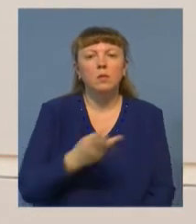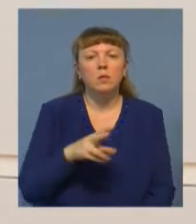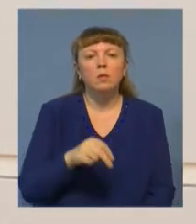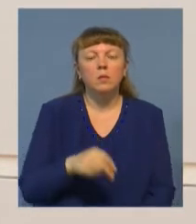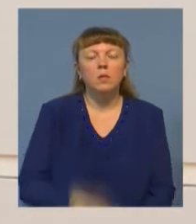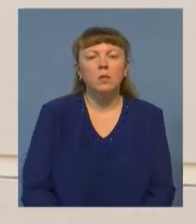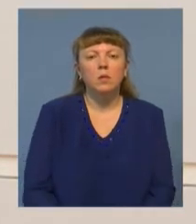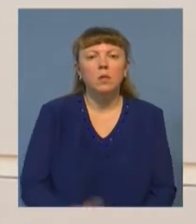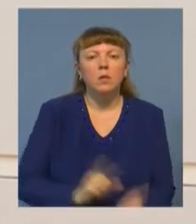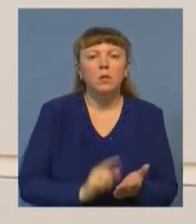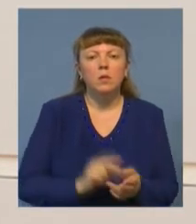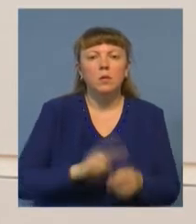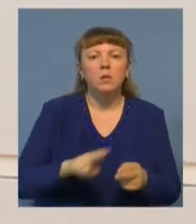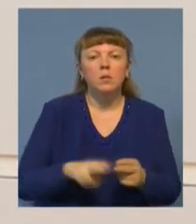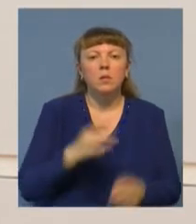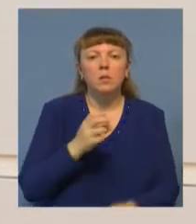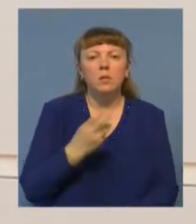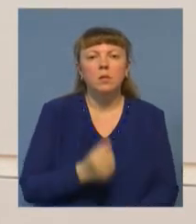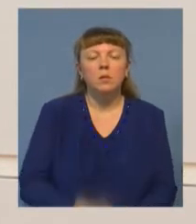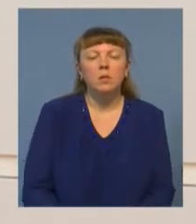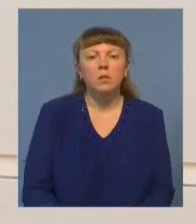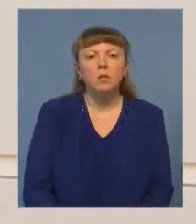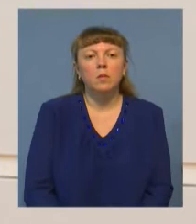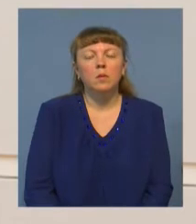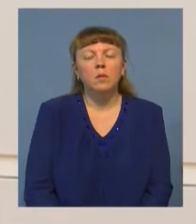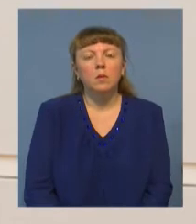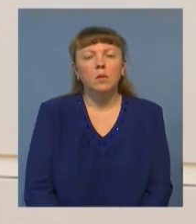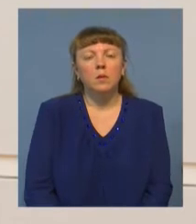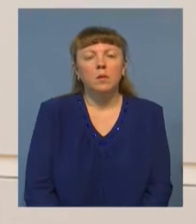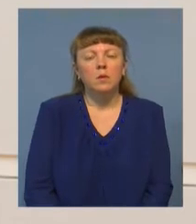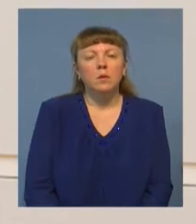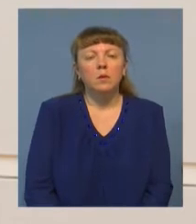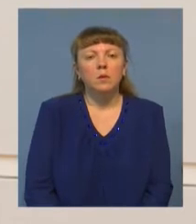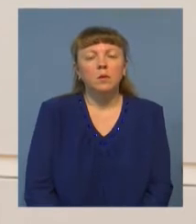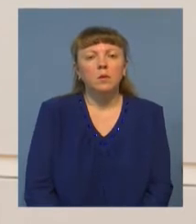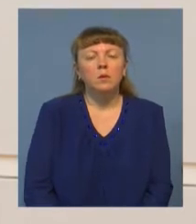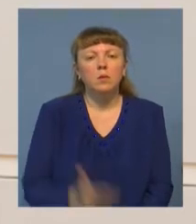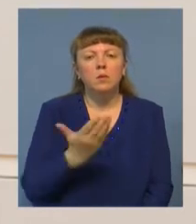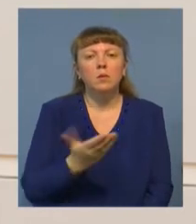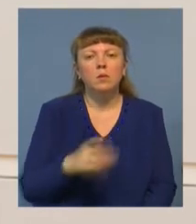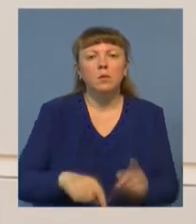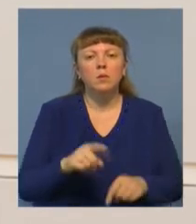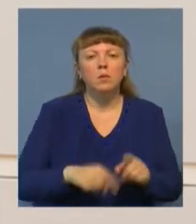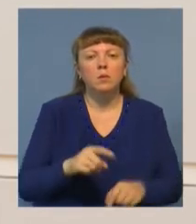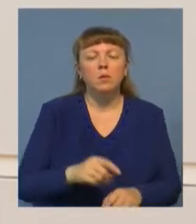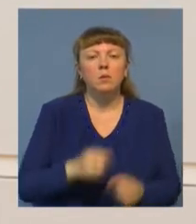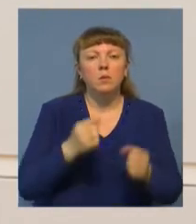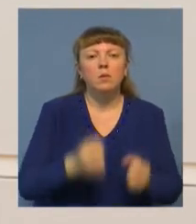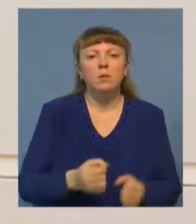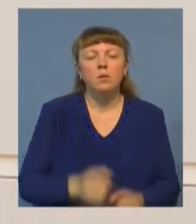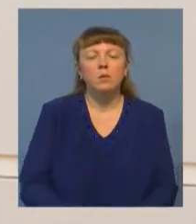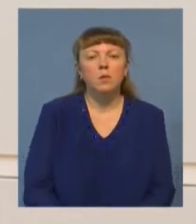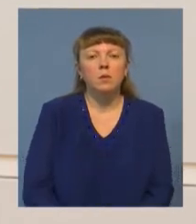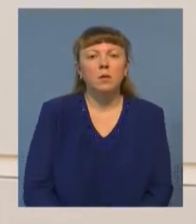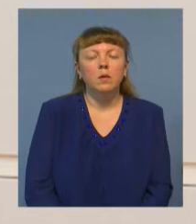получения пособия по потере кормильца. То есть при обращении родственные отношения устанавливаются, ведь